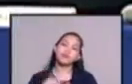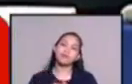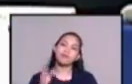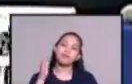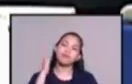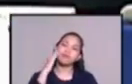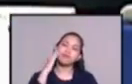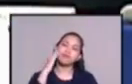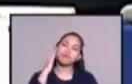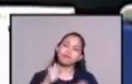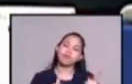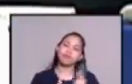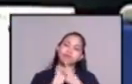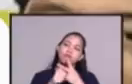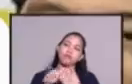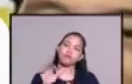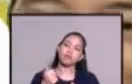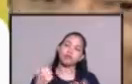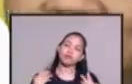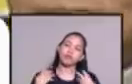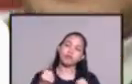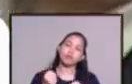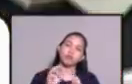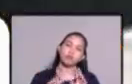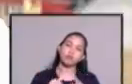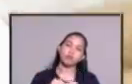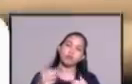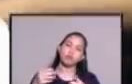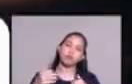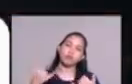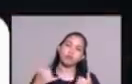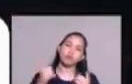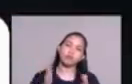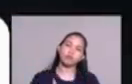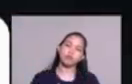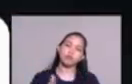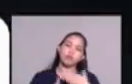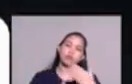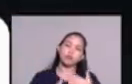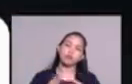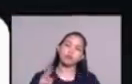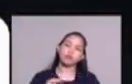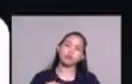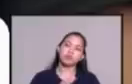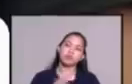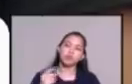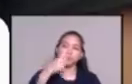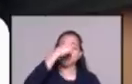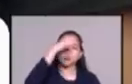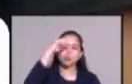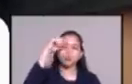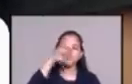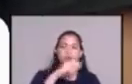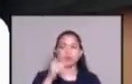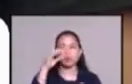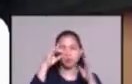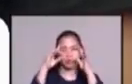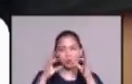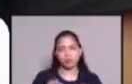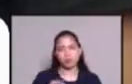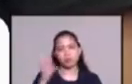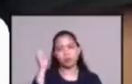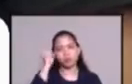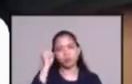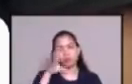na priority niya ang anumang magpapalakas sa kanya bilang player sa kanyang next move. Posibleng sa summer daw makakapag-decide si Soto